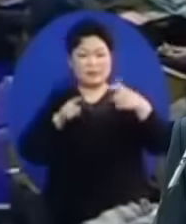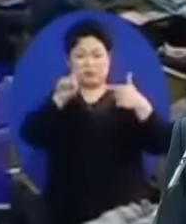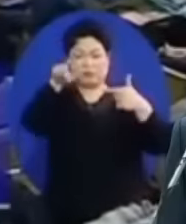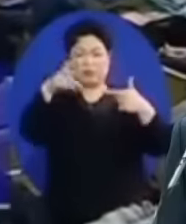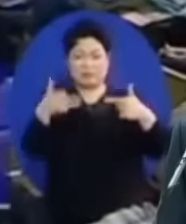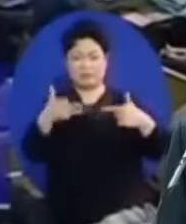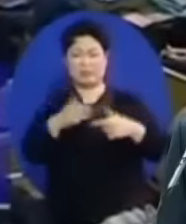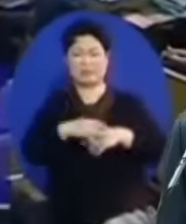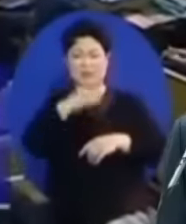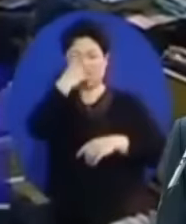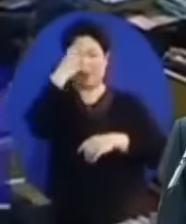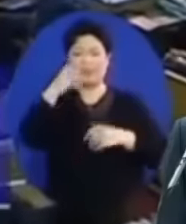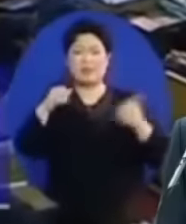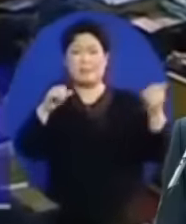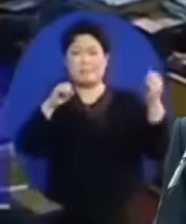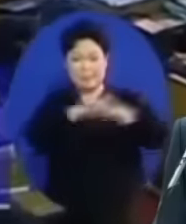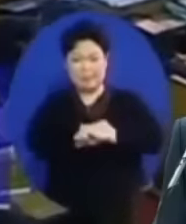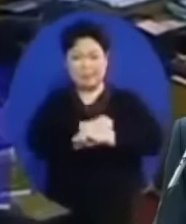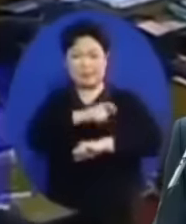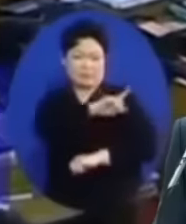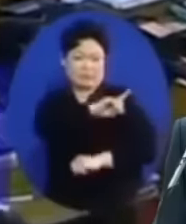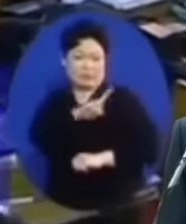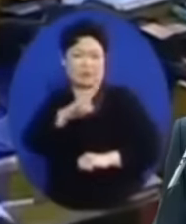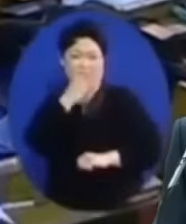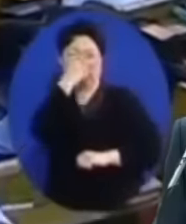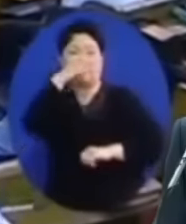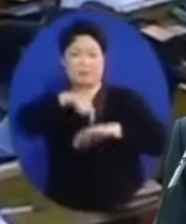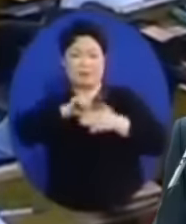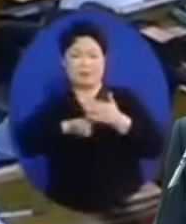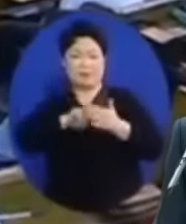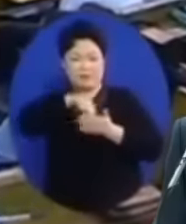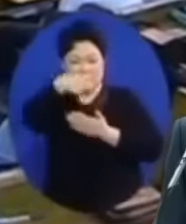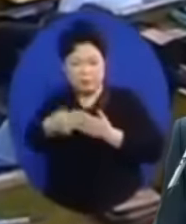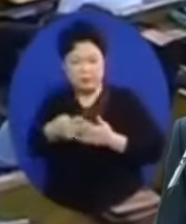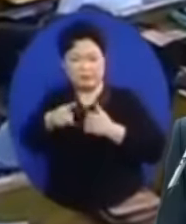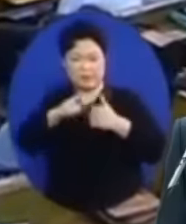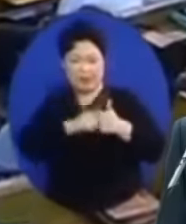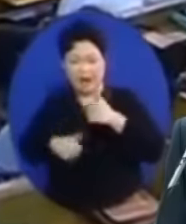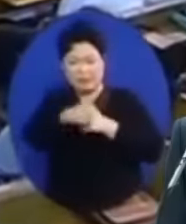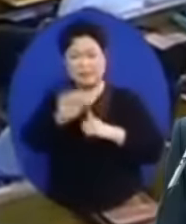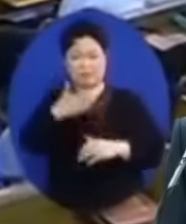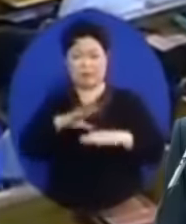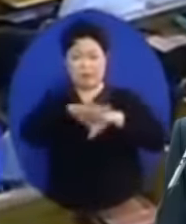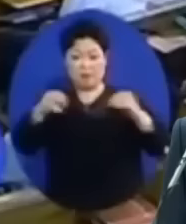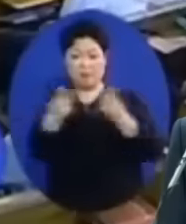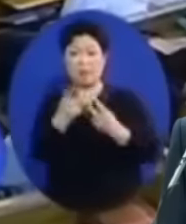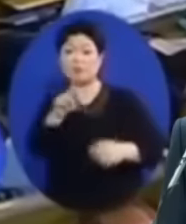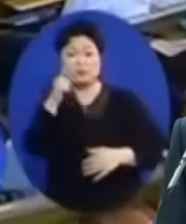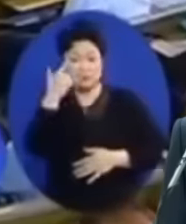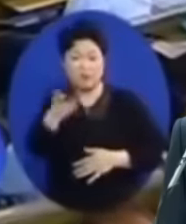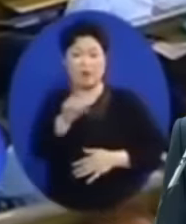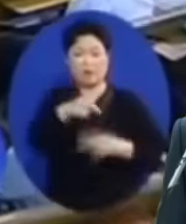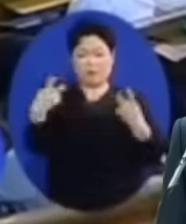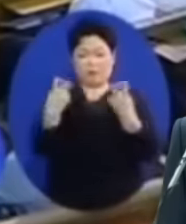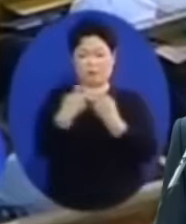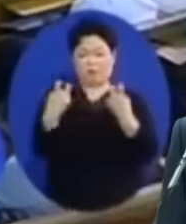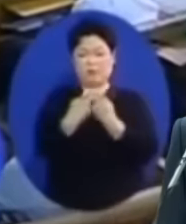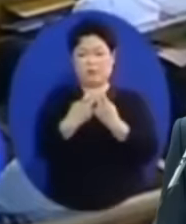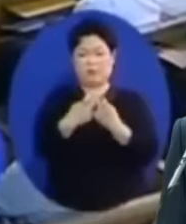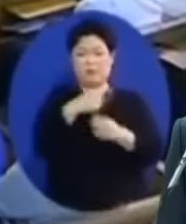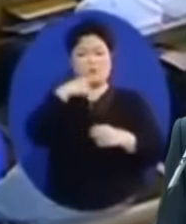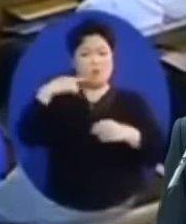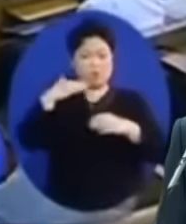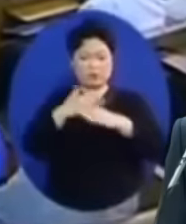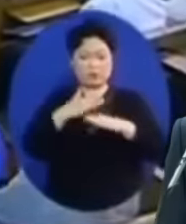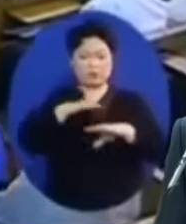선봉이요 교만한 마음은 넘어짐의 앞잡이라고 말하는 것입니다. 이 해결책은 무엇입니까? 어떻게 해야